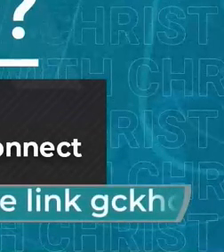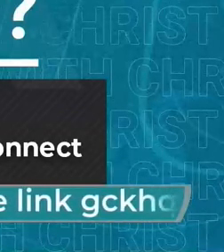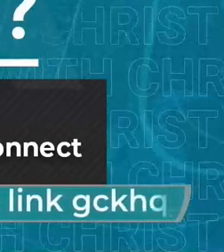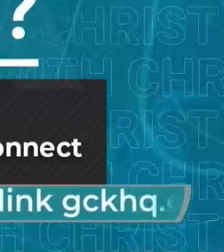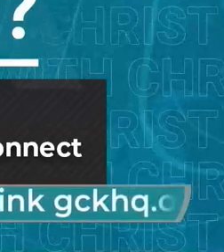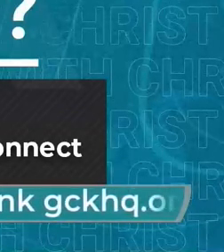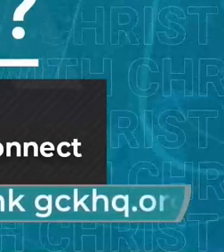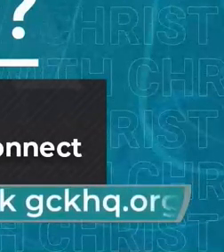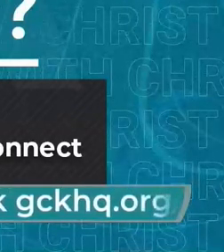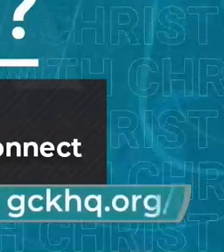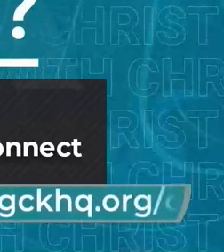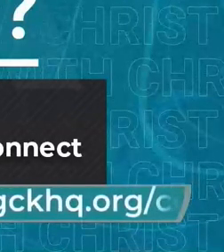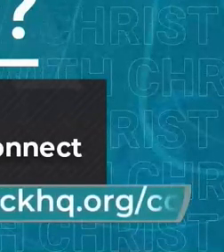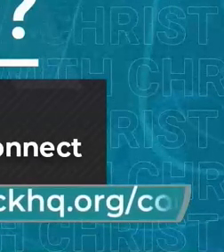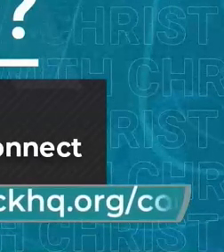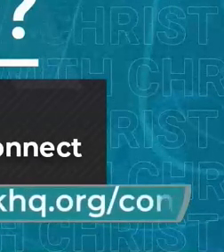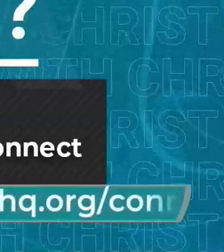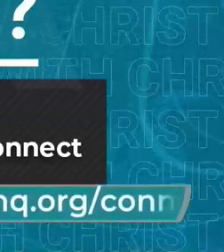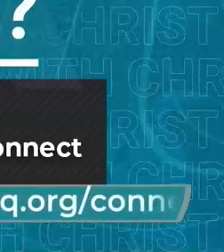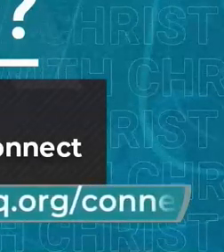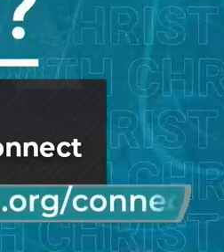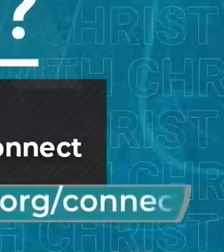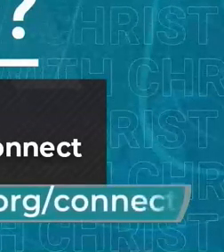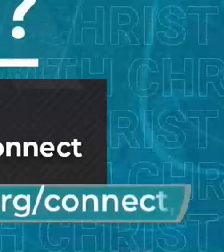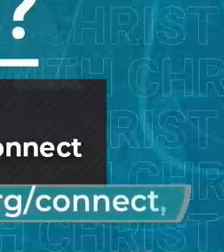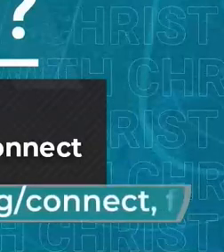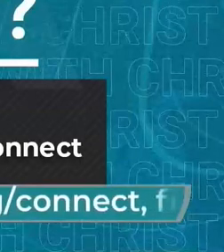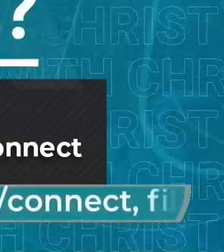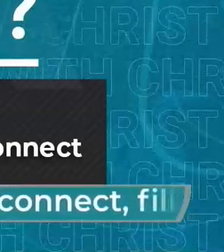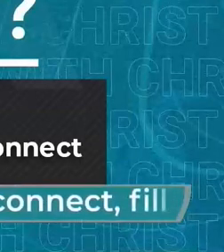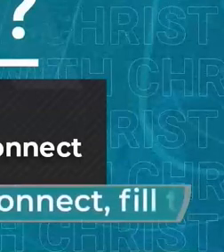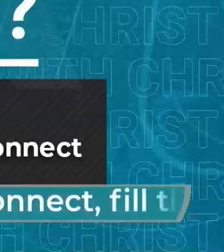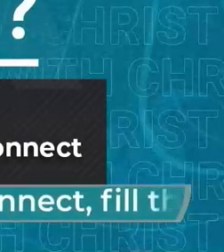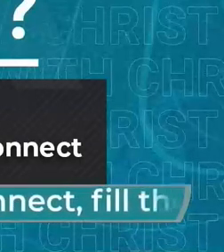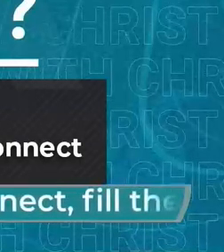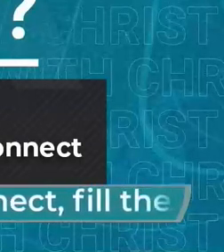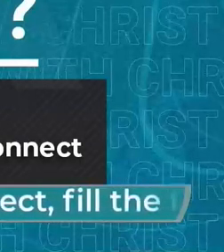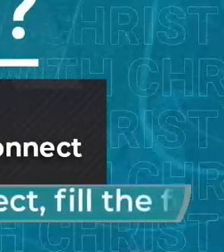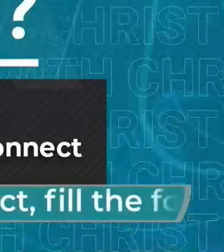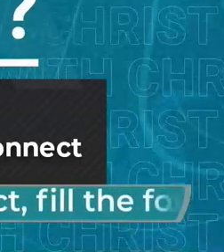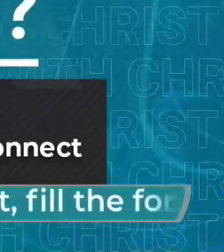S'il vous plaît, si vous venez de donner votre vie à Christ, toujours debout.